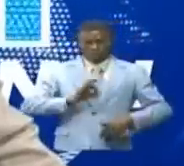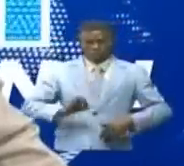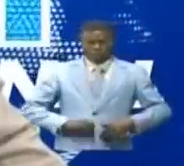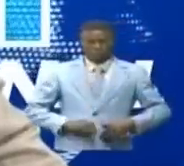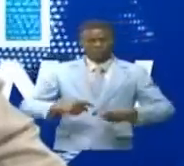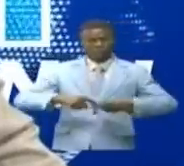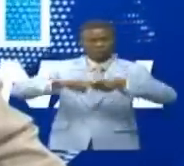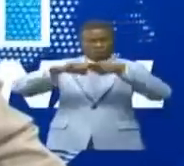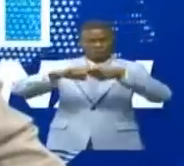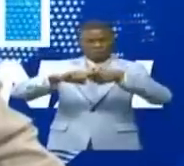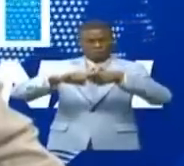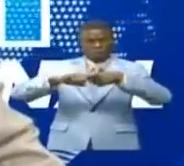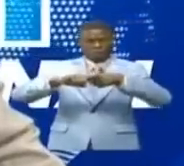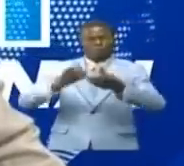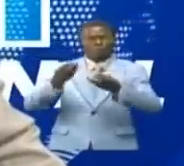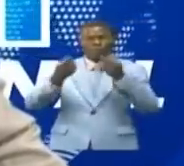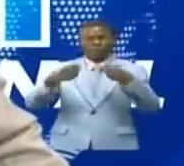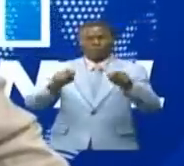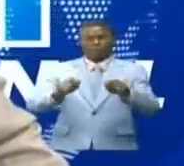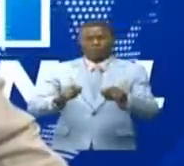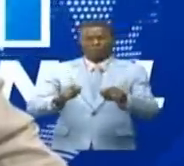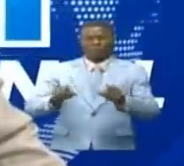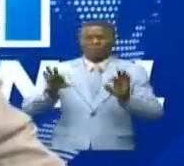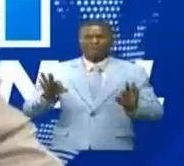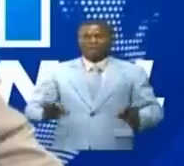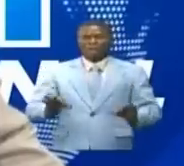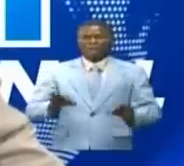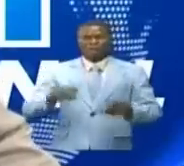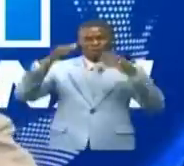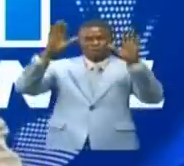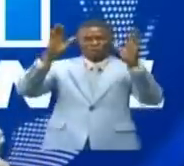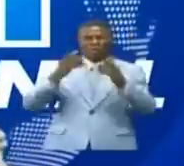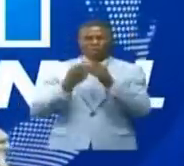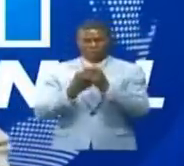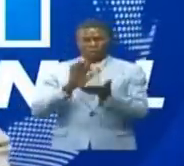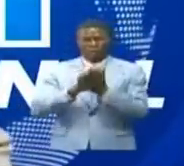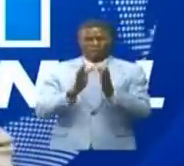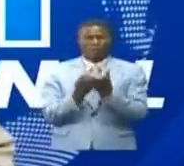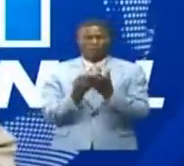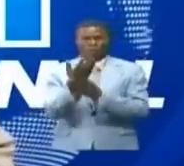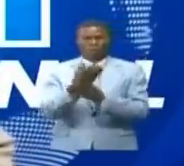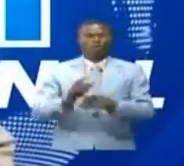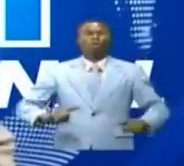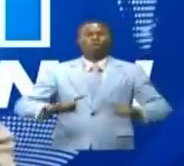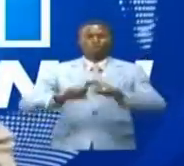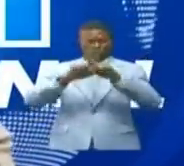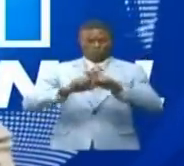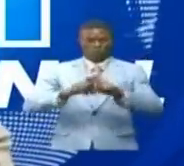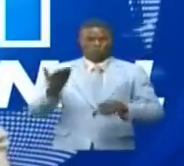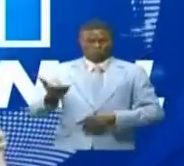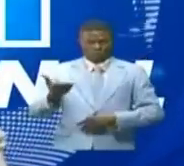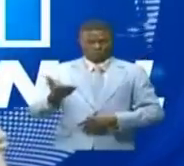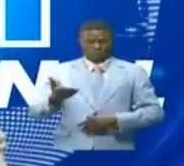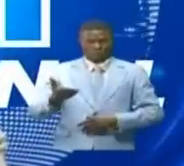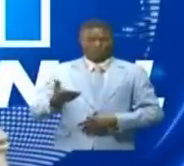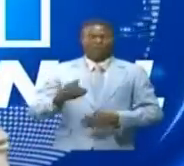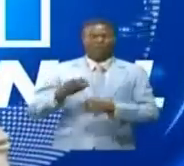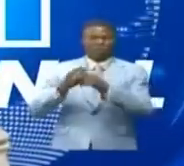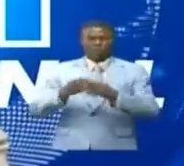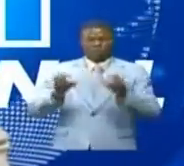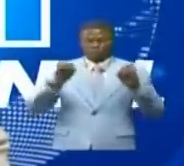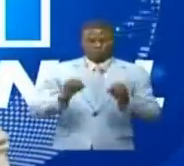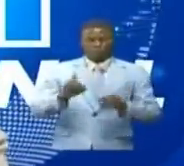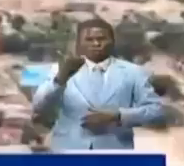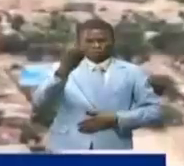d'interdire la vente des terres aux étrangers qui devient après quelque temps une source de conflit en proie à l'insécurité